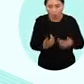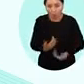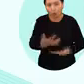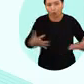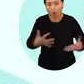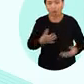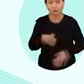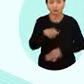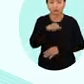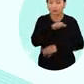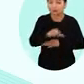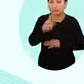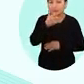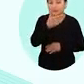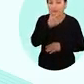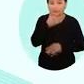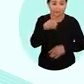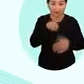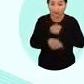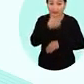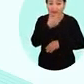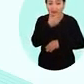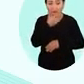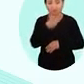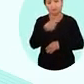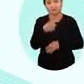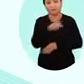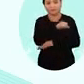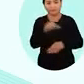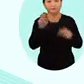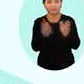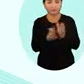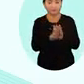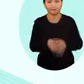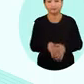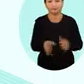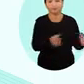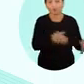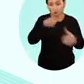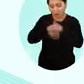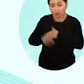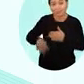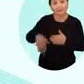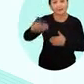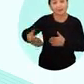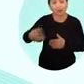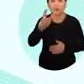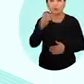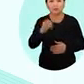том, их төрж чадхааргүй цуцсан гэх мэт тохиолдлууд байж болно. Төрсний дараах үе.